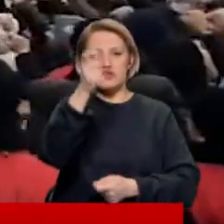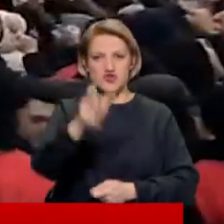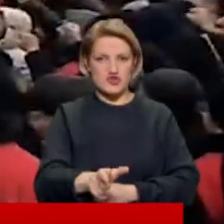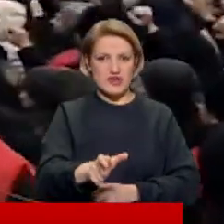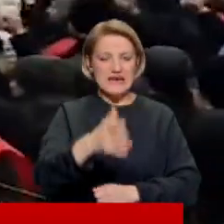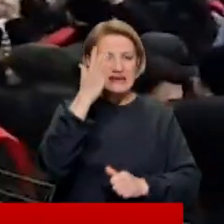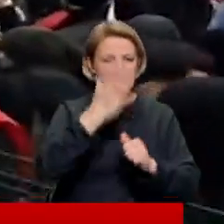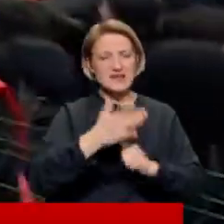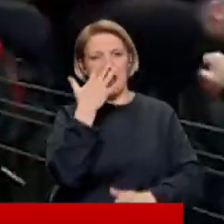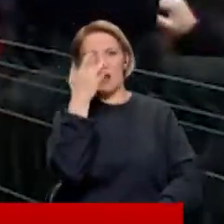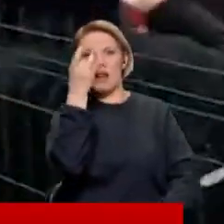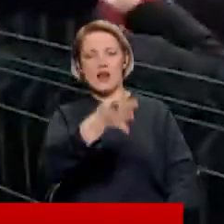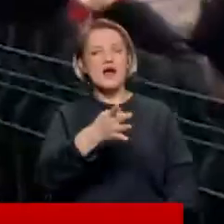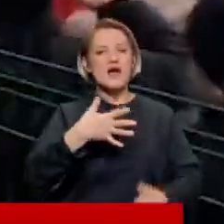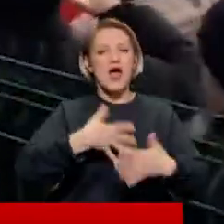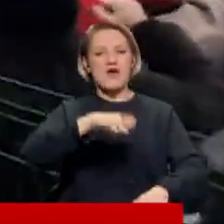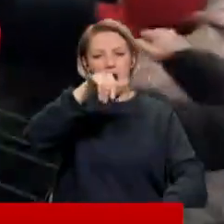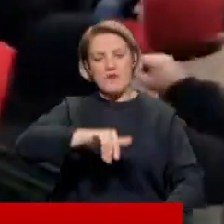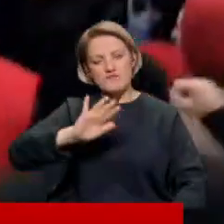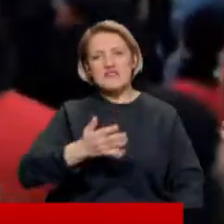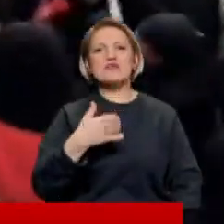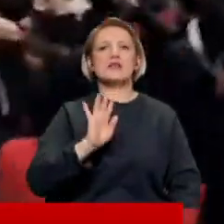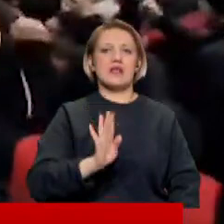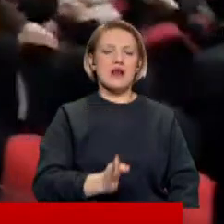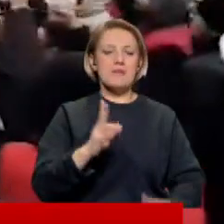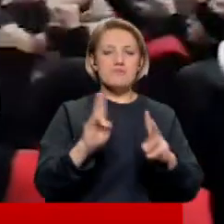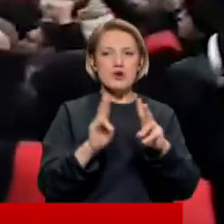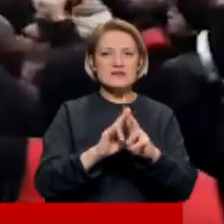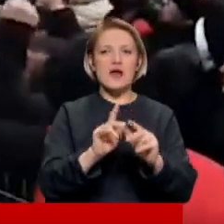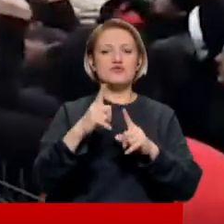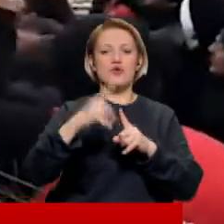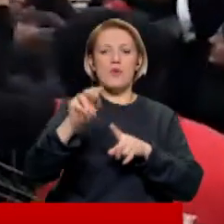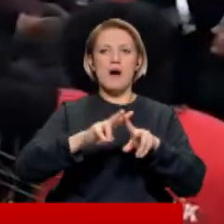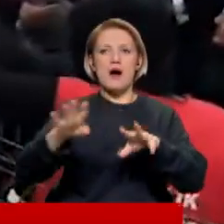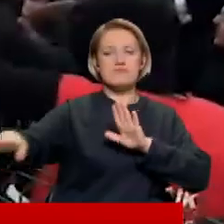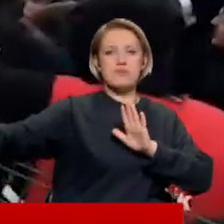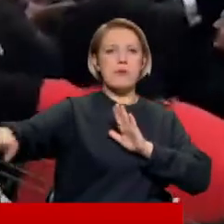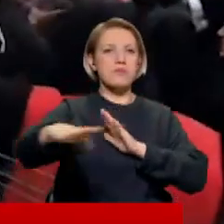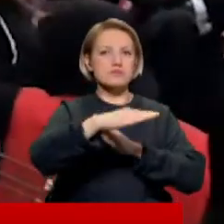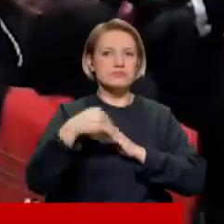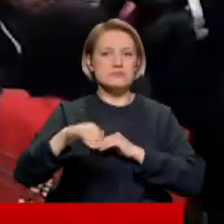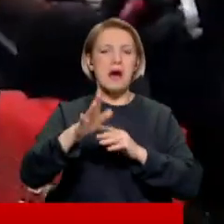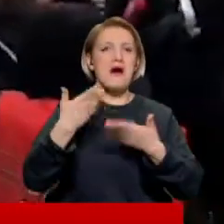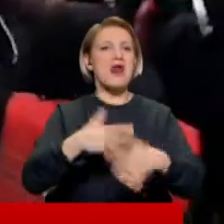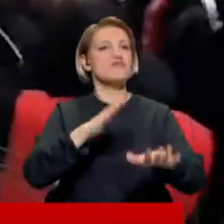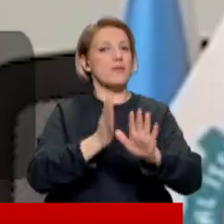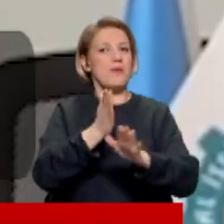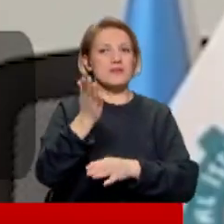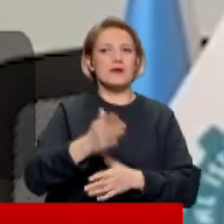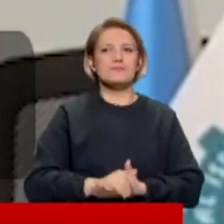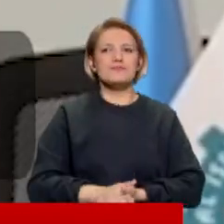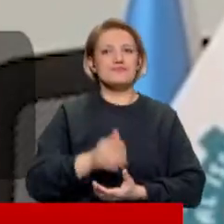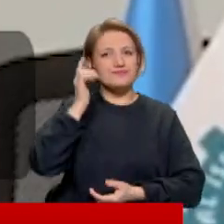ise yasağa rağmen grev haklarından vazgeçmedi. Polisler tomaları kapıya dayadı ama grev devam etti.